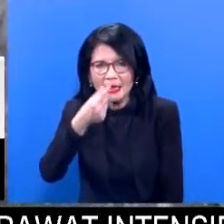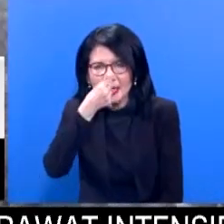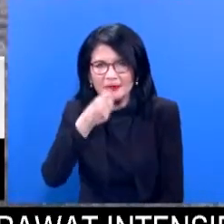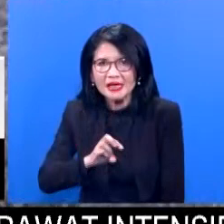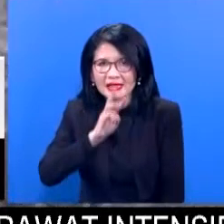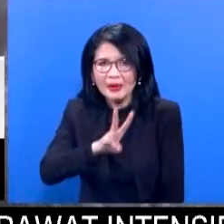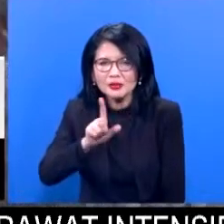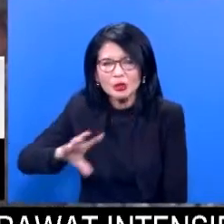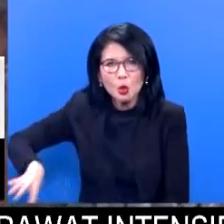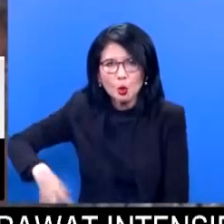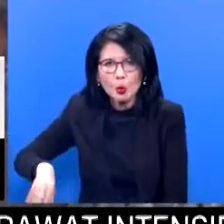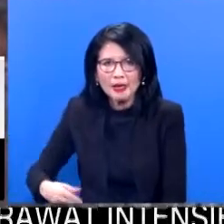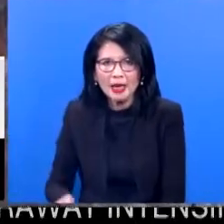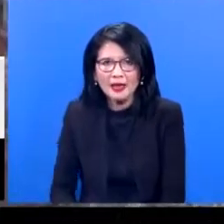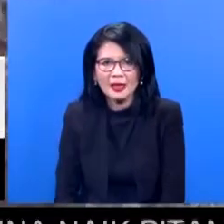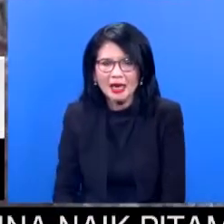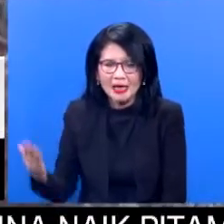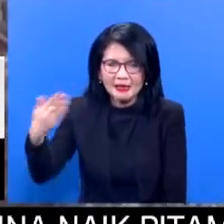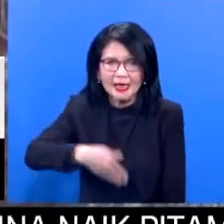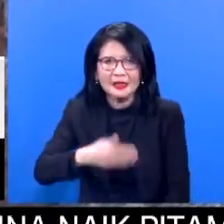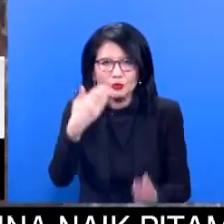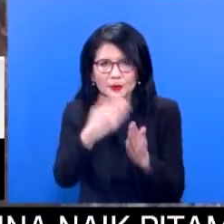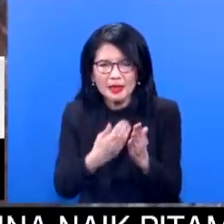31 keluarga yang melakukan pendataan.